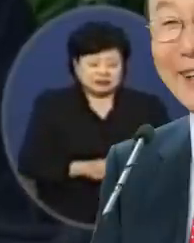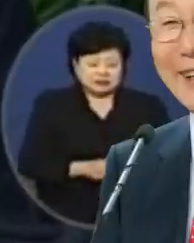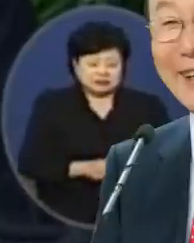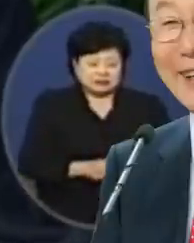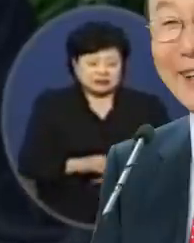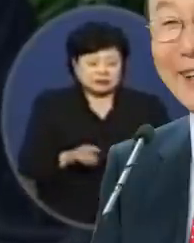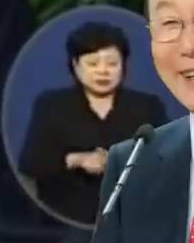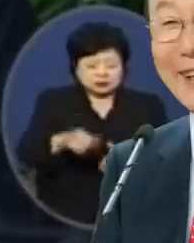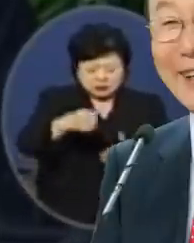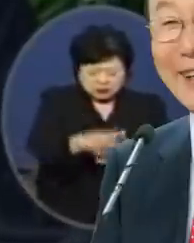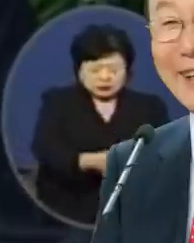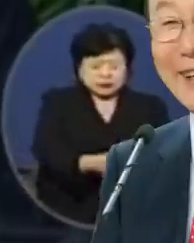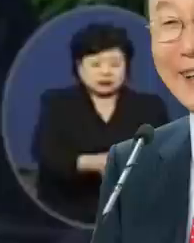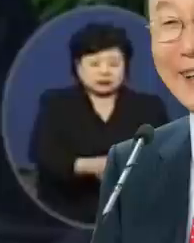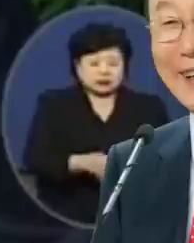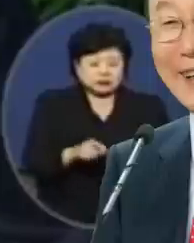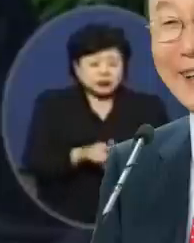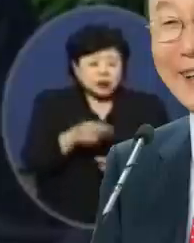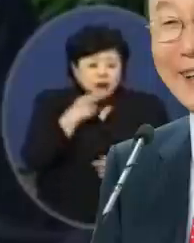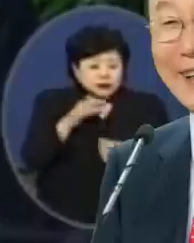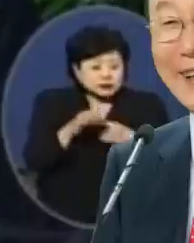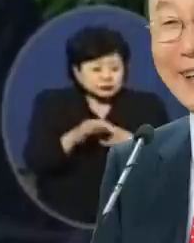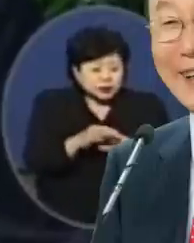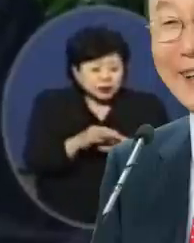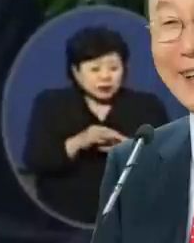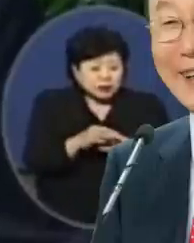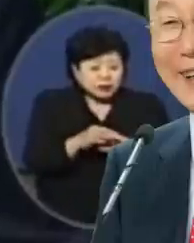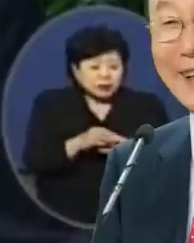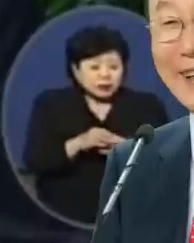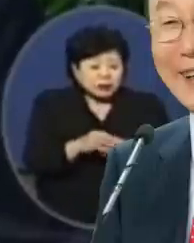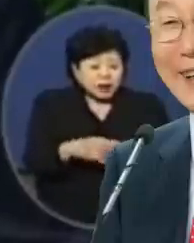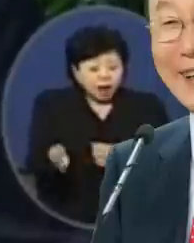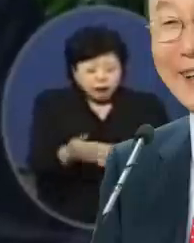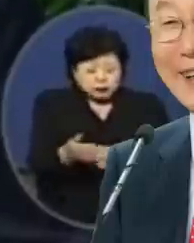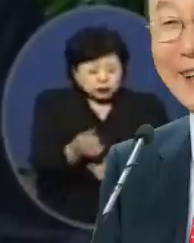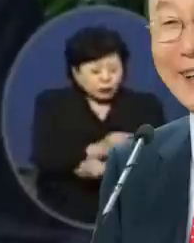각오하라. 믿음으로 살지 않고는 아무것도 없는 광야를.